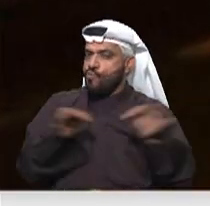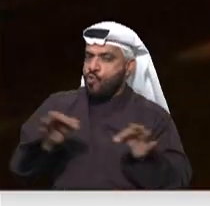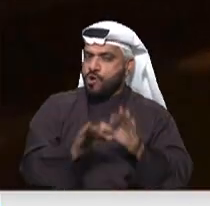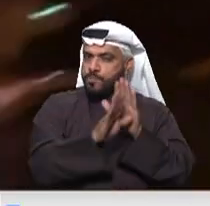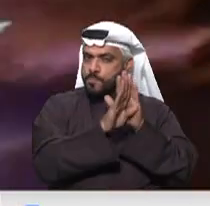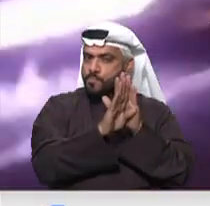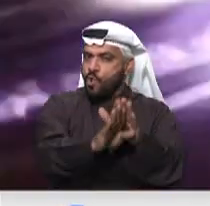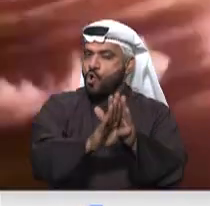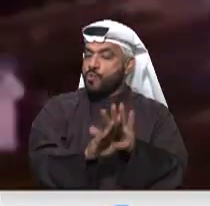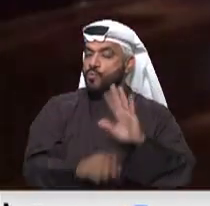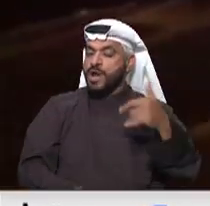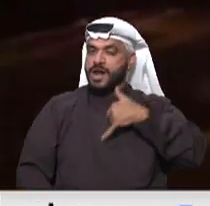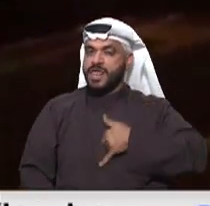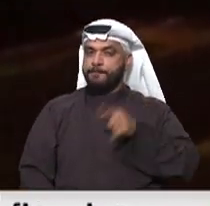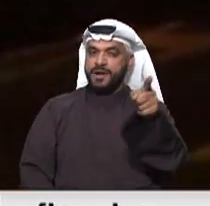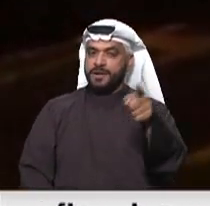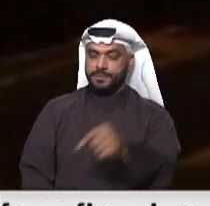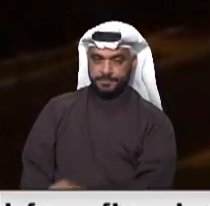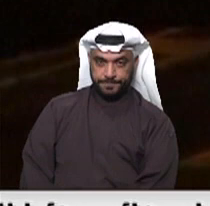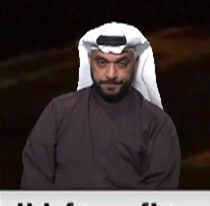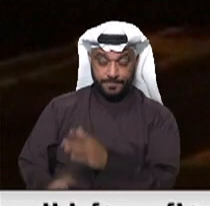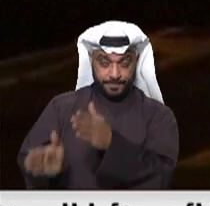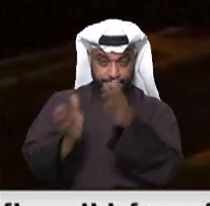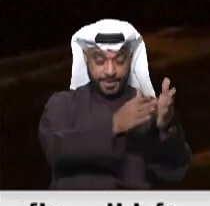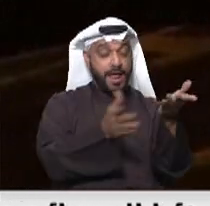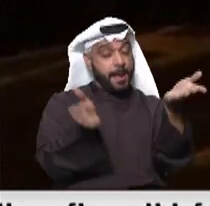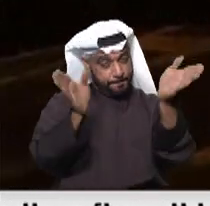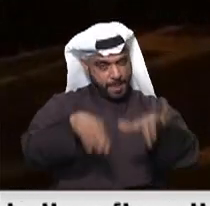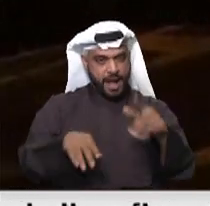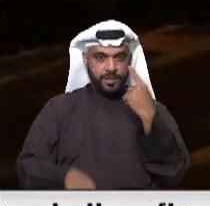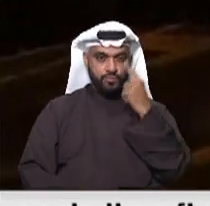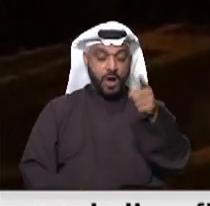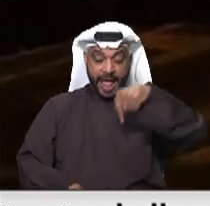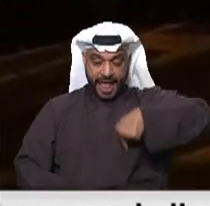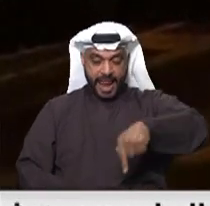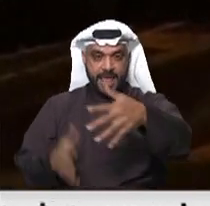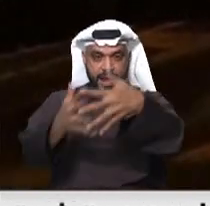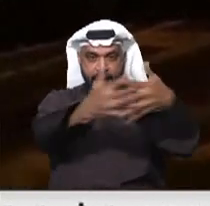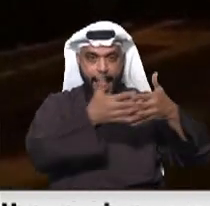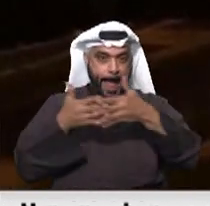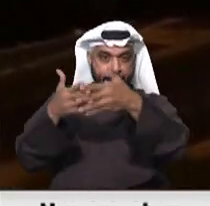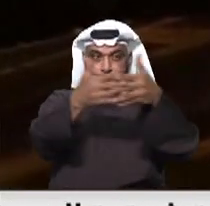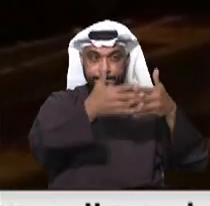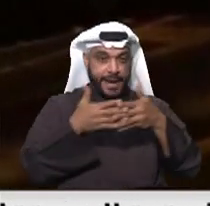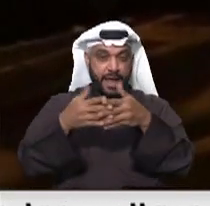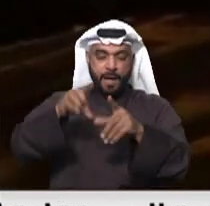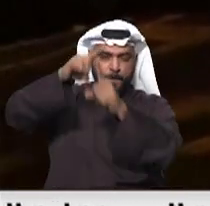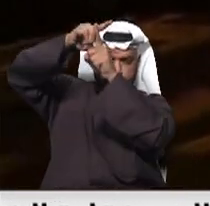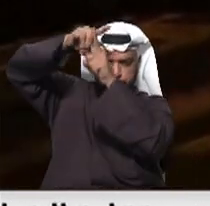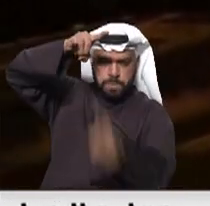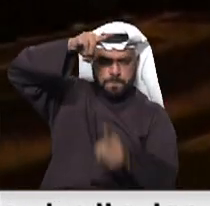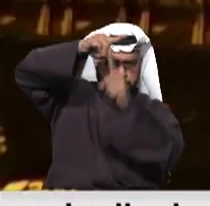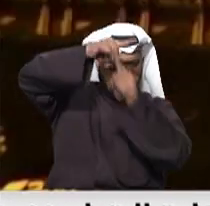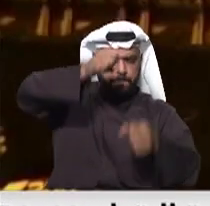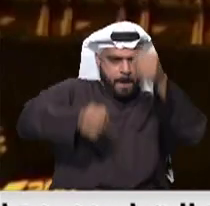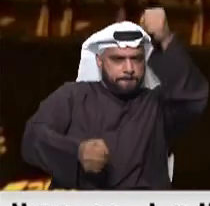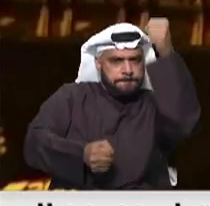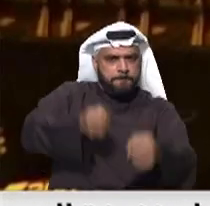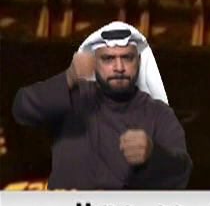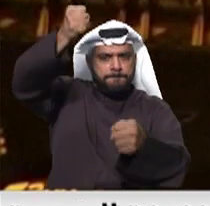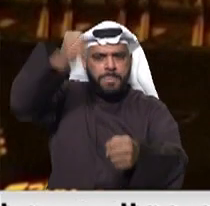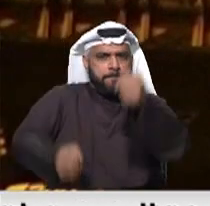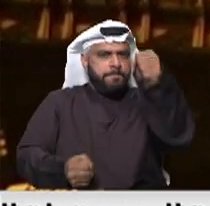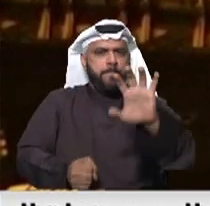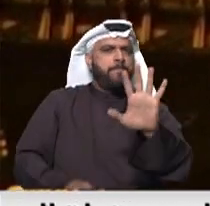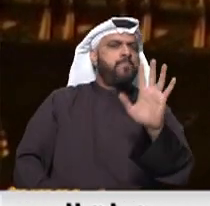معها على حد تعبيره. يأتي ذلك في أعقاب شن الولايات المتحدة ضربات جديدة على أهداف